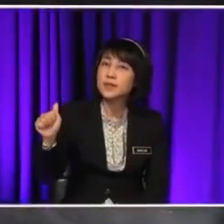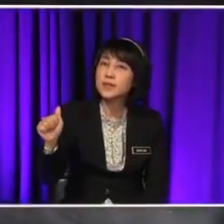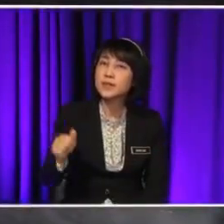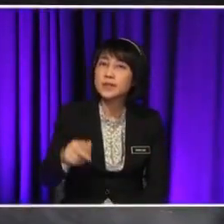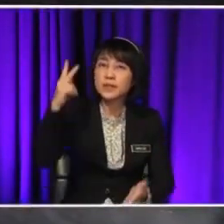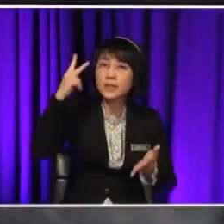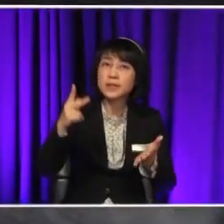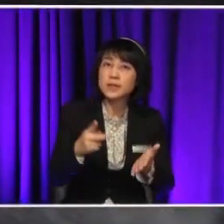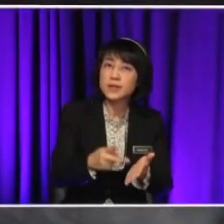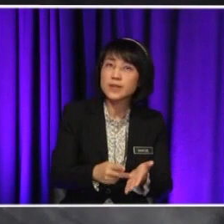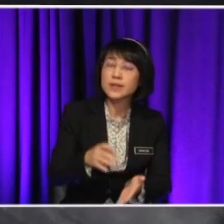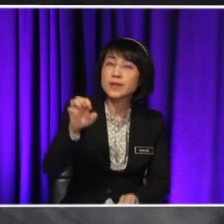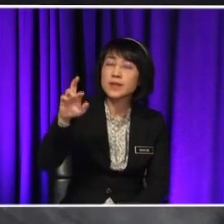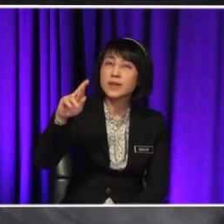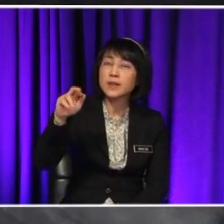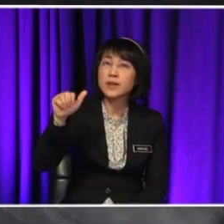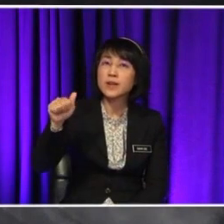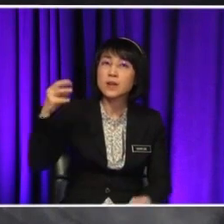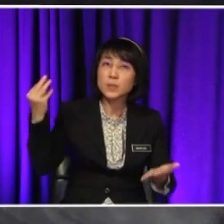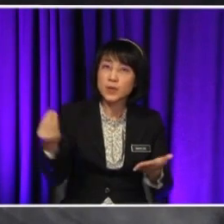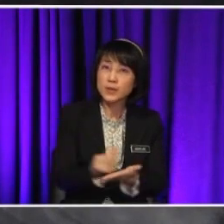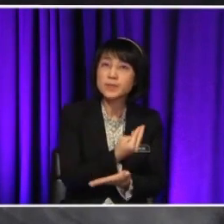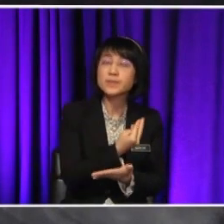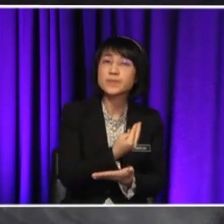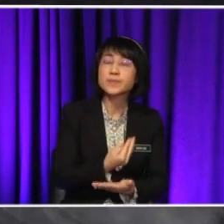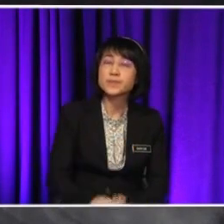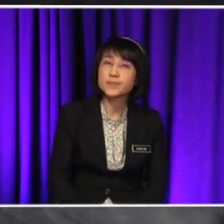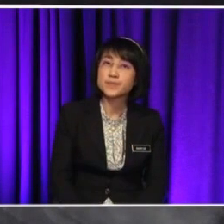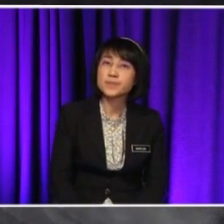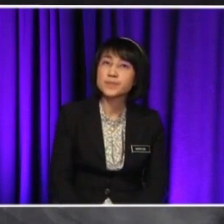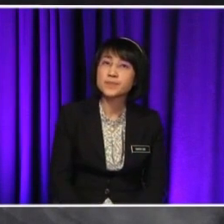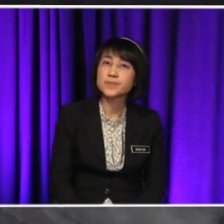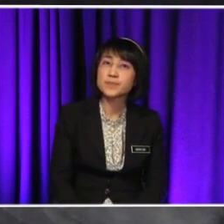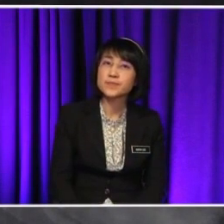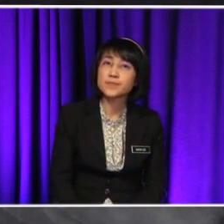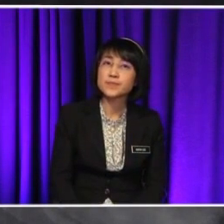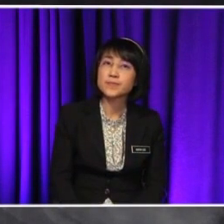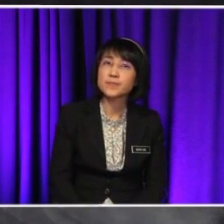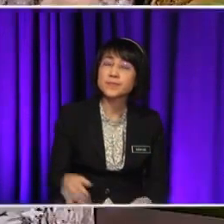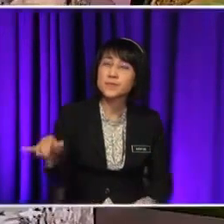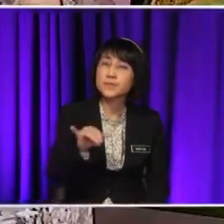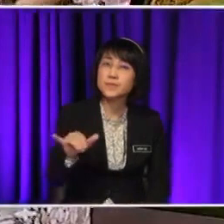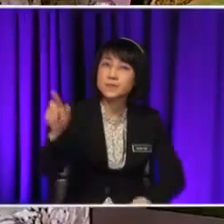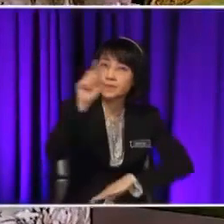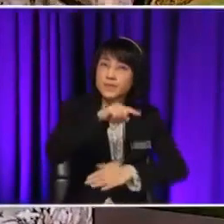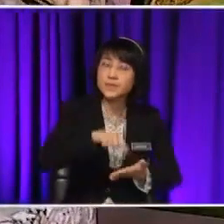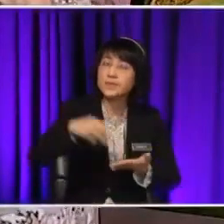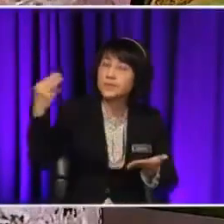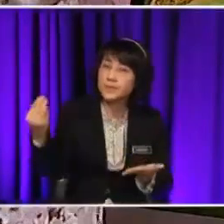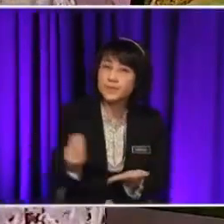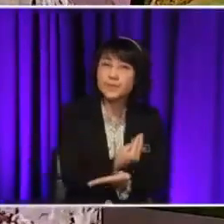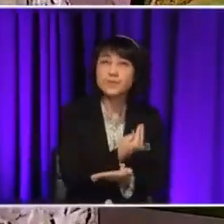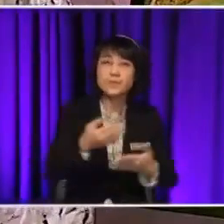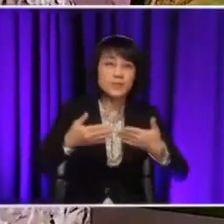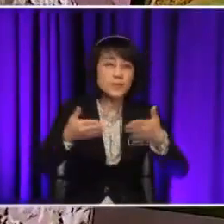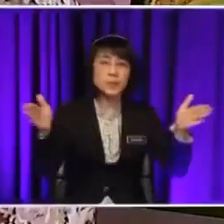era modernisme. Okey, era modernisme. Seperti hari inilah sesuatu yang lebih modern, yang lebih